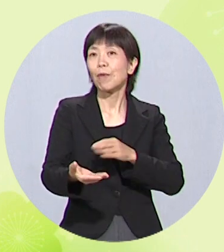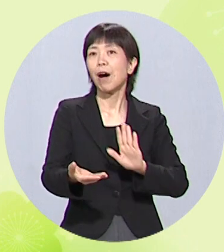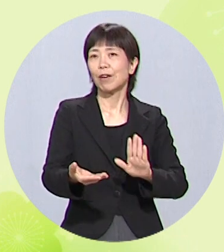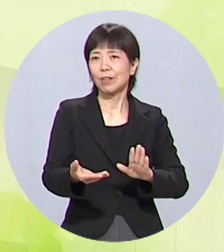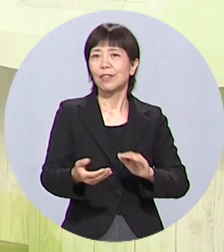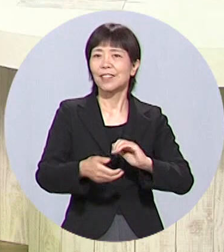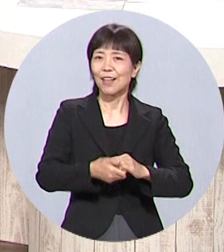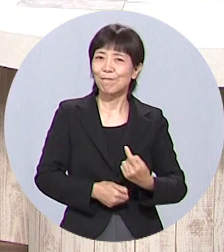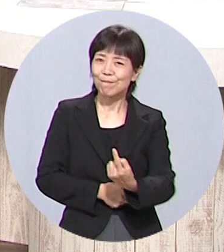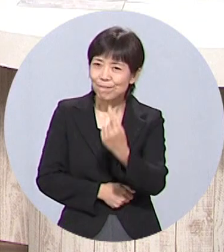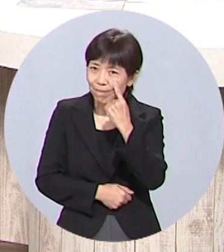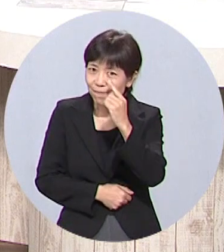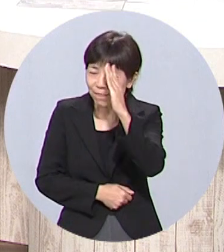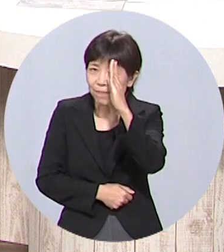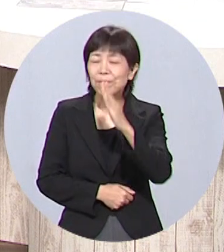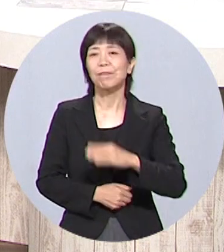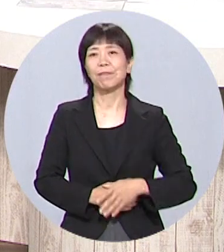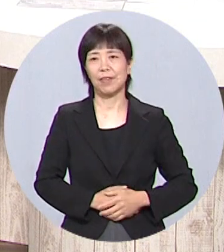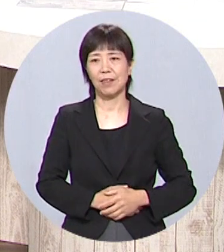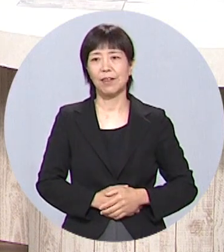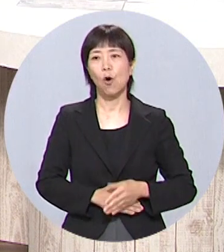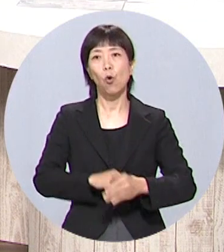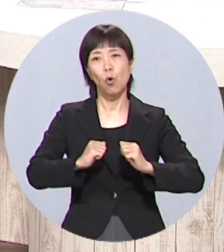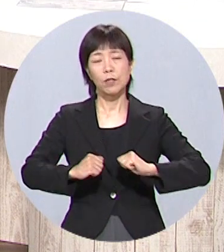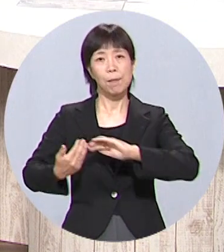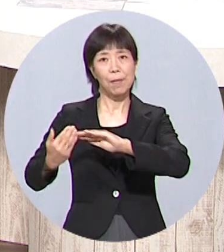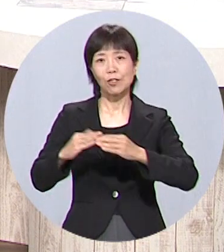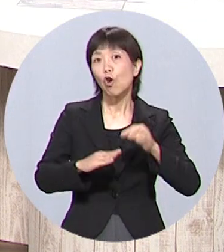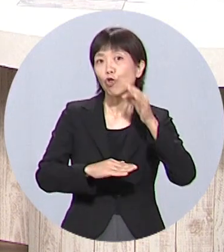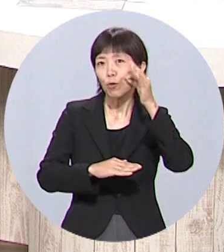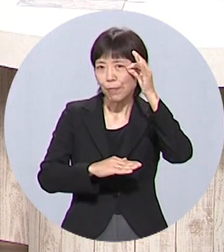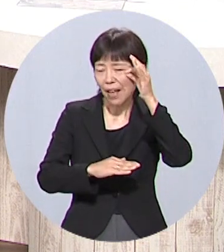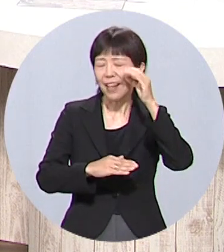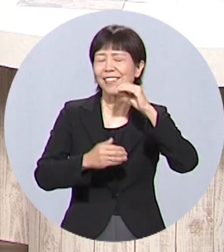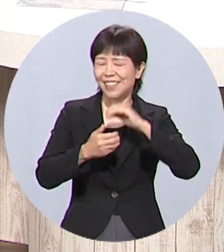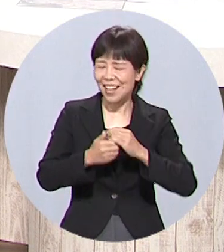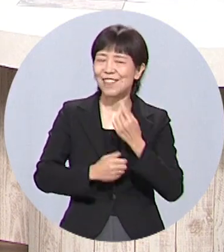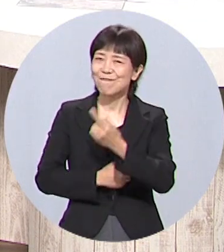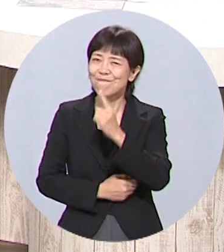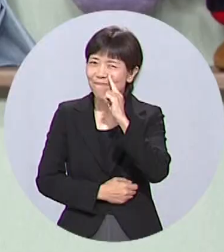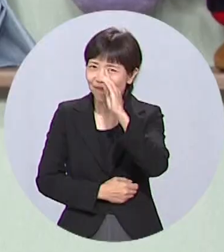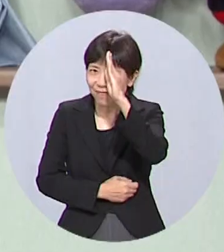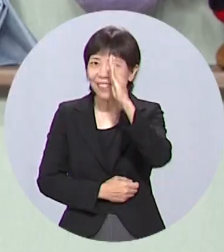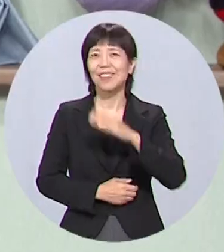。 旬を迎えた越生町の梅、今年もぜひお楽しみに。